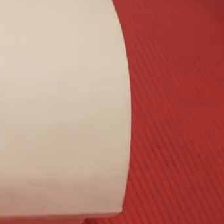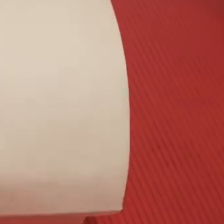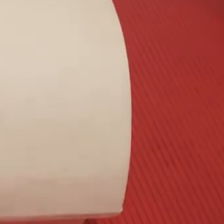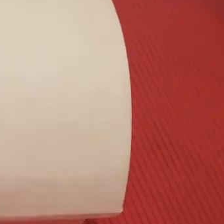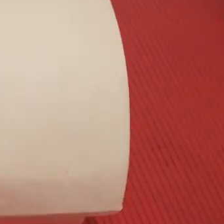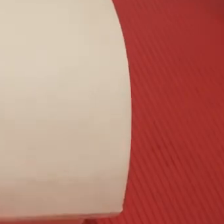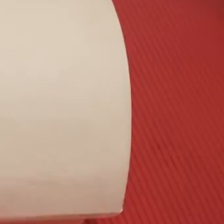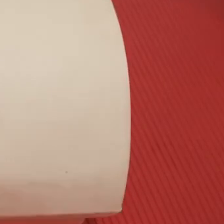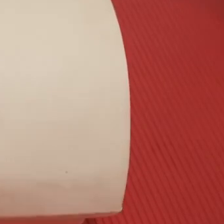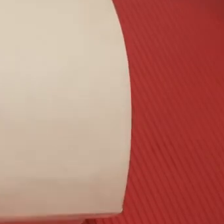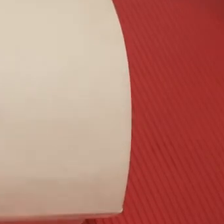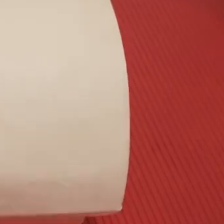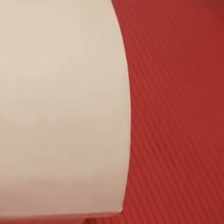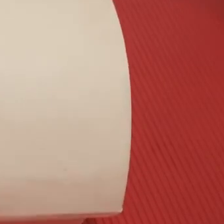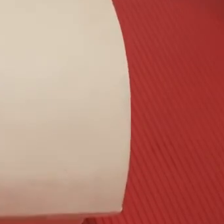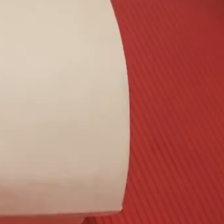3นาที